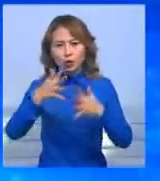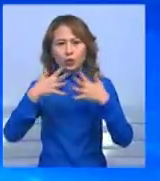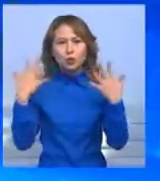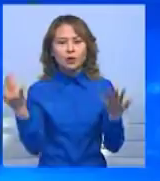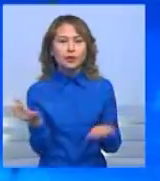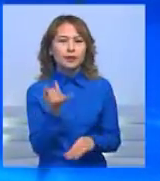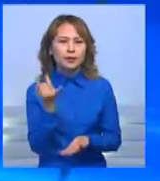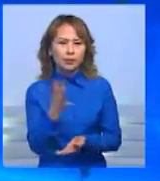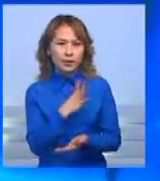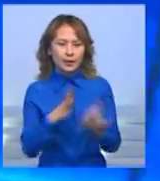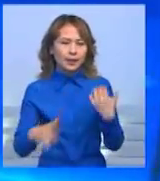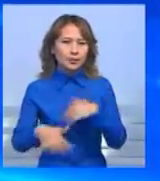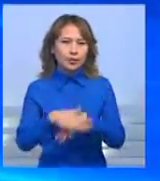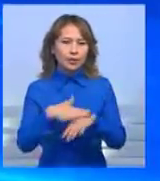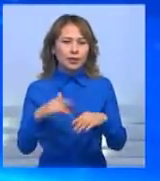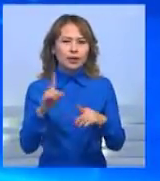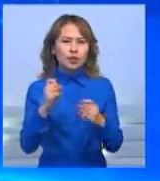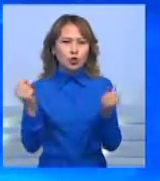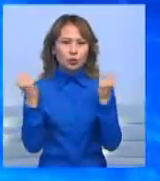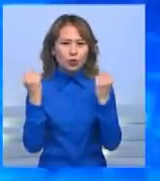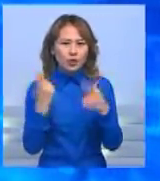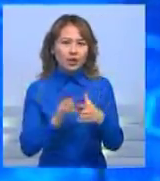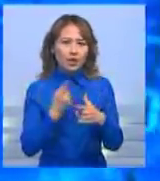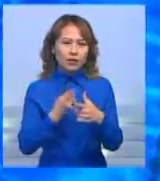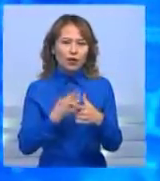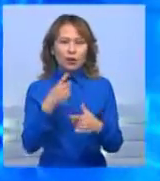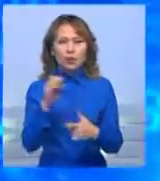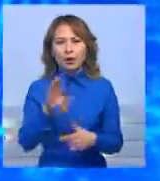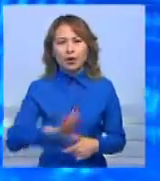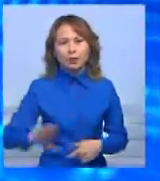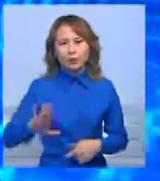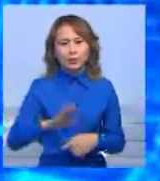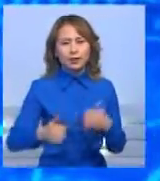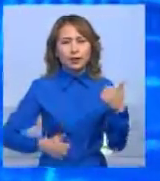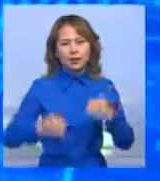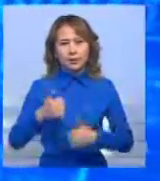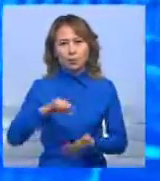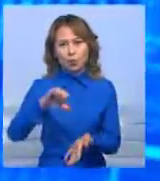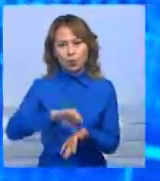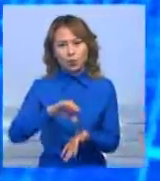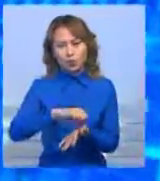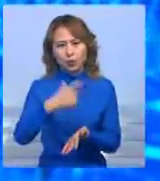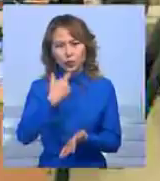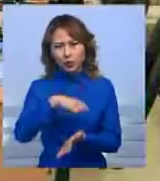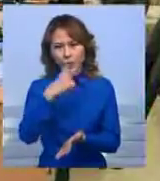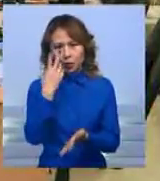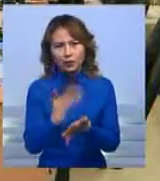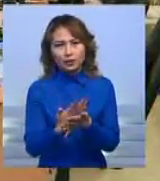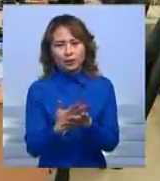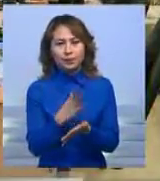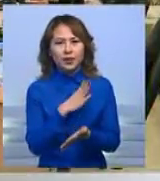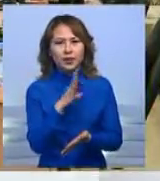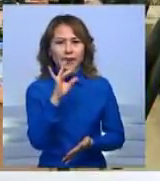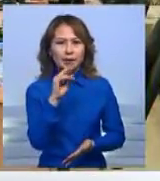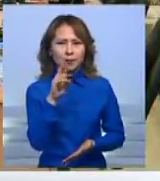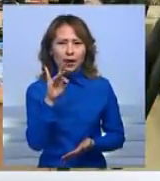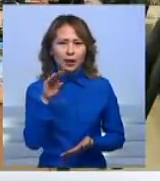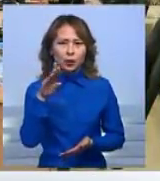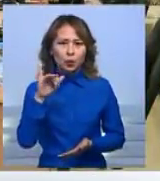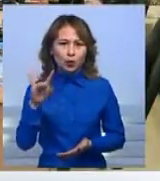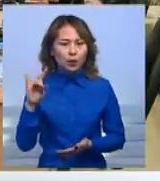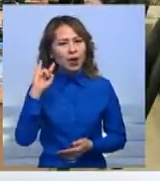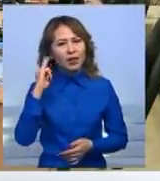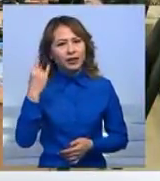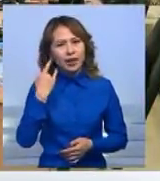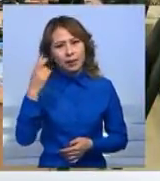үлкен қызығушылыққа ие. Еліміздің киберспортшылары еуропалық деңгейдегі жарыстарға қатысып, өз өнерлерін көрсетіп жүр. Кибертур